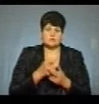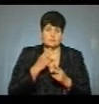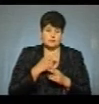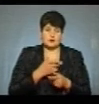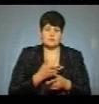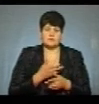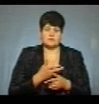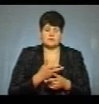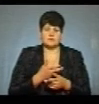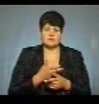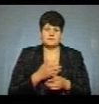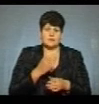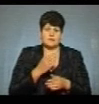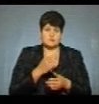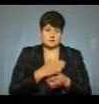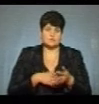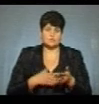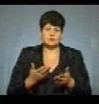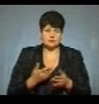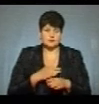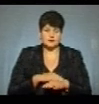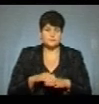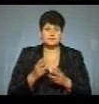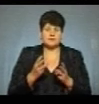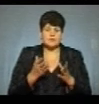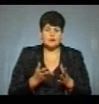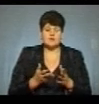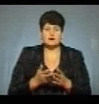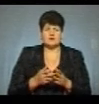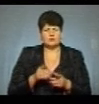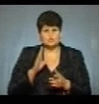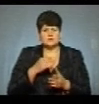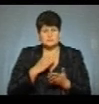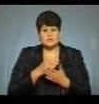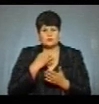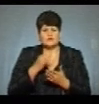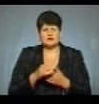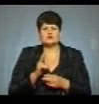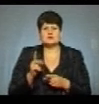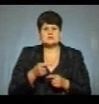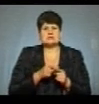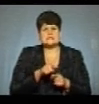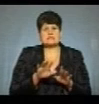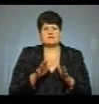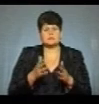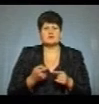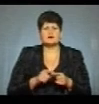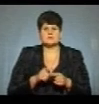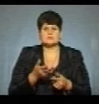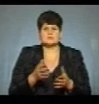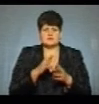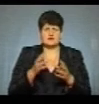помиляюся, частини руки. Скажіть, будь ласка, чи несе хтось відповідальність за такі випадки і як це взагалі?